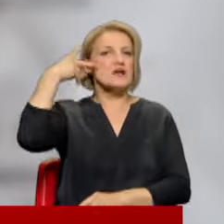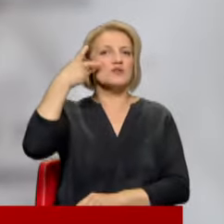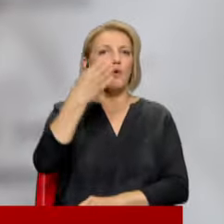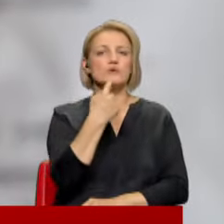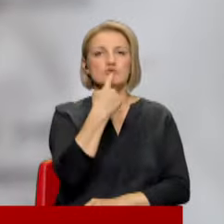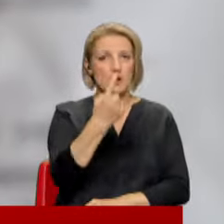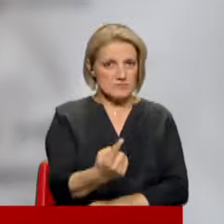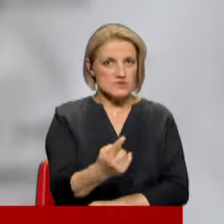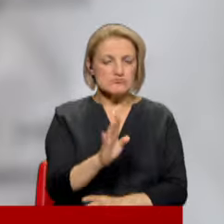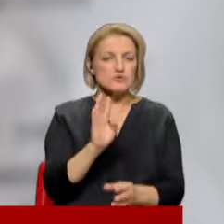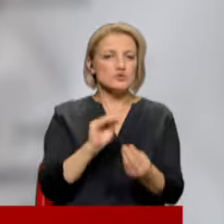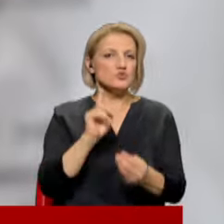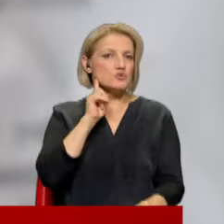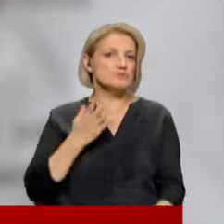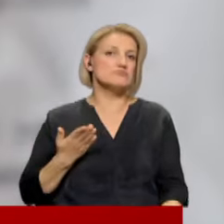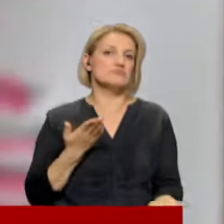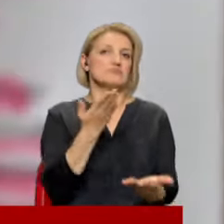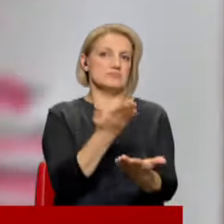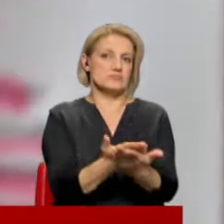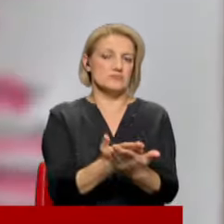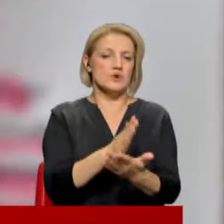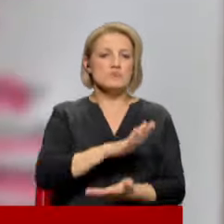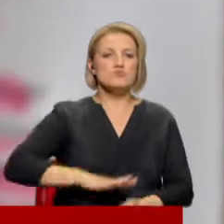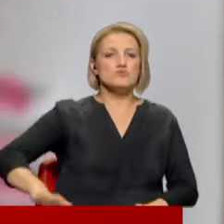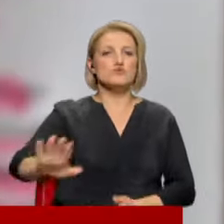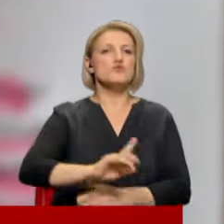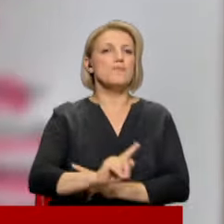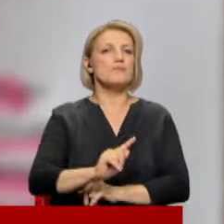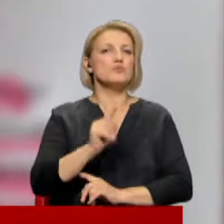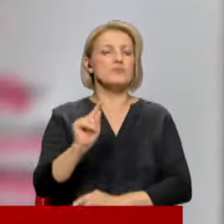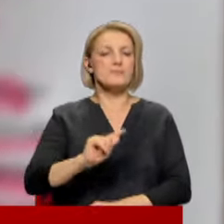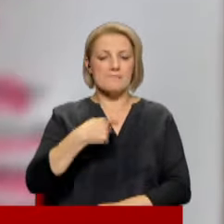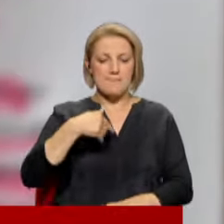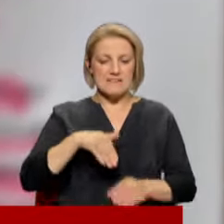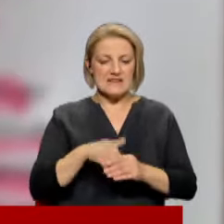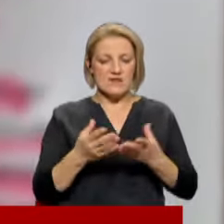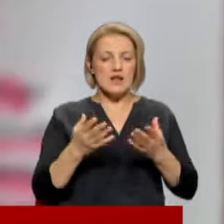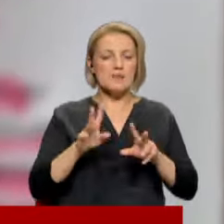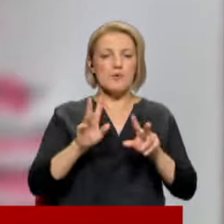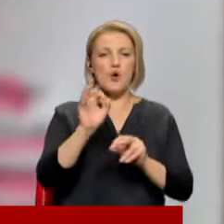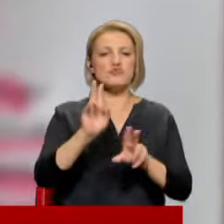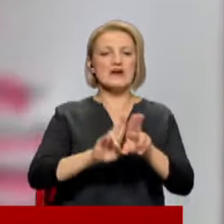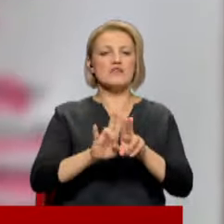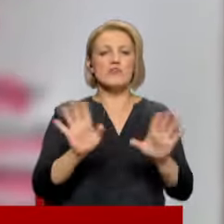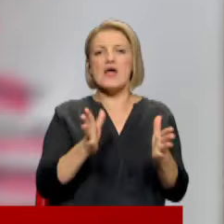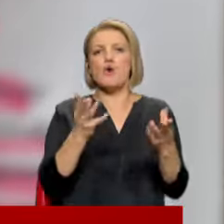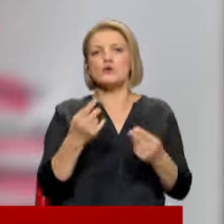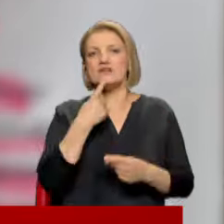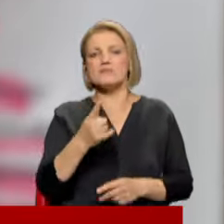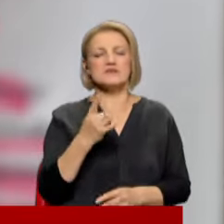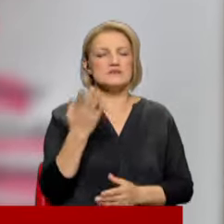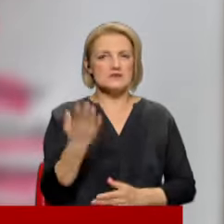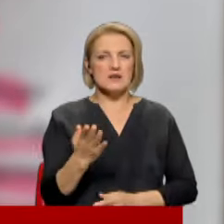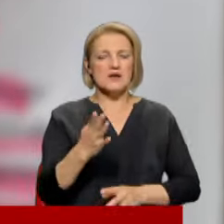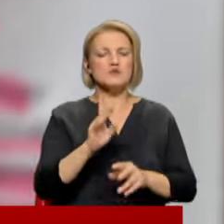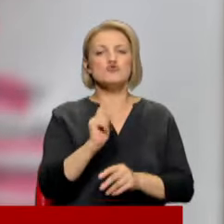olduğunu söylemiş, suç duyurusunda bulunmuştu. Tüm memurlara hitaben ben milletvekili Olcay Kılavuz ne oluyor demiştir. Müvekkil